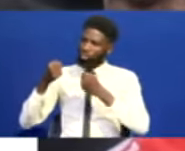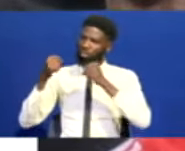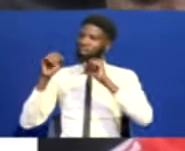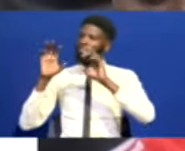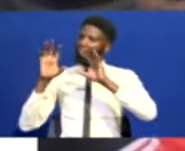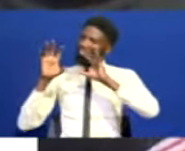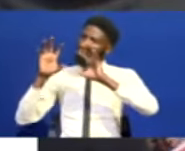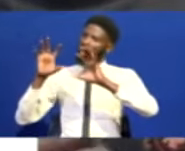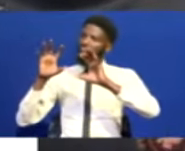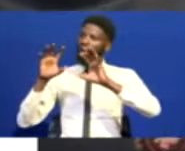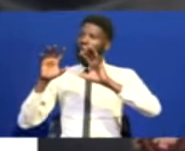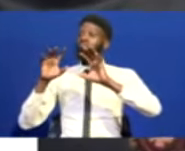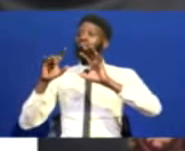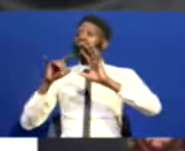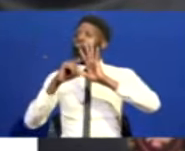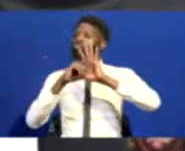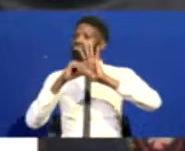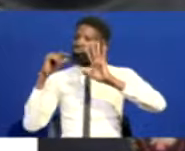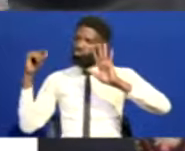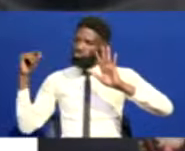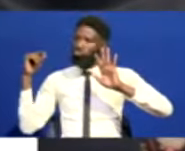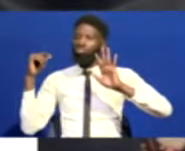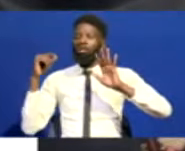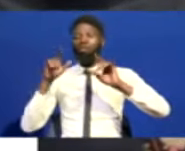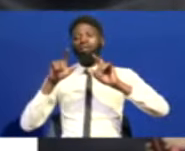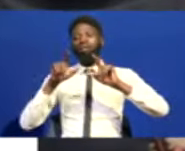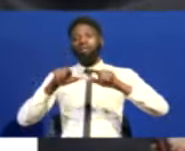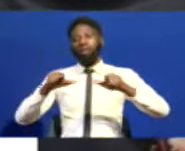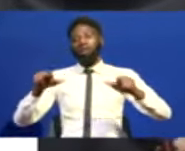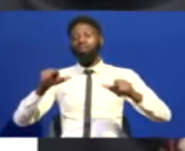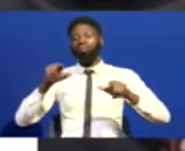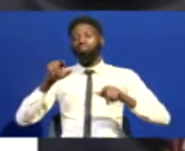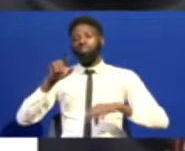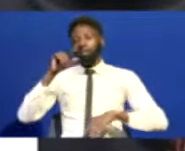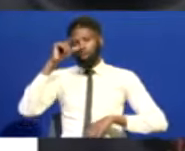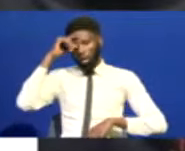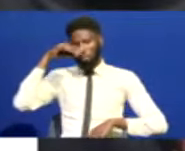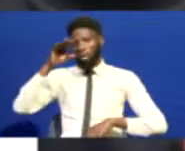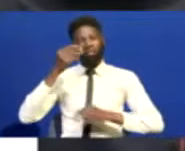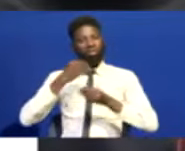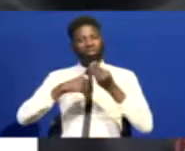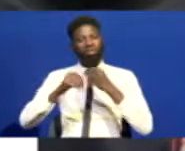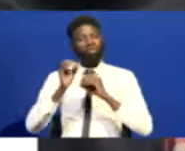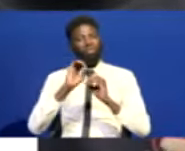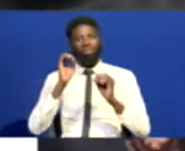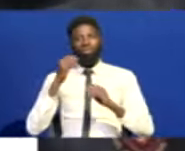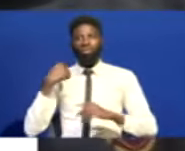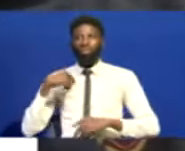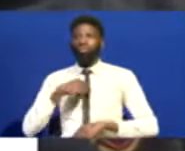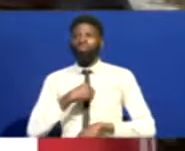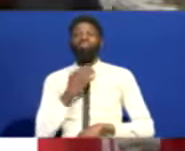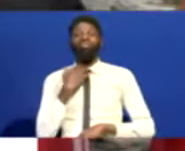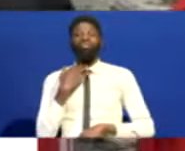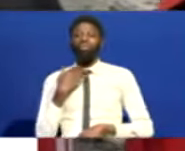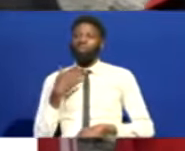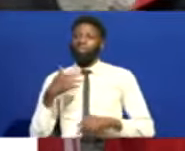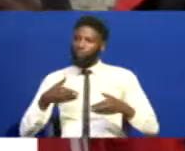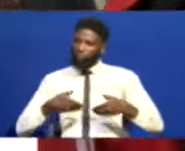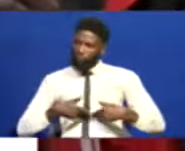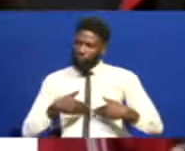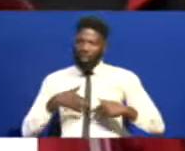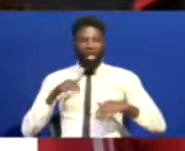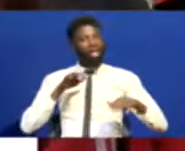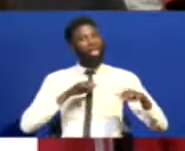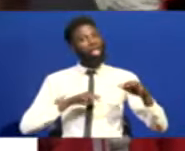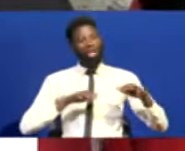sale. Vijana wetu hapa hatuwezi wacha vijana wakuwe idle. Tunataka vijana wapate uwanja wa kuchezea. Hapa kitendelea